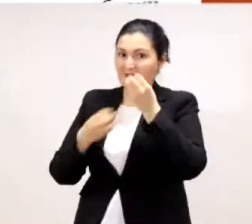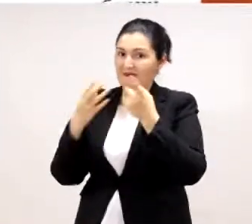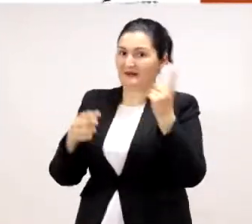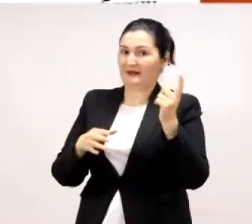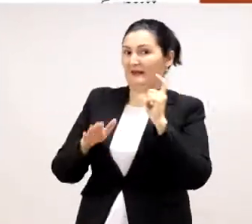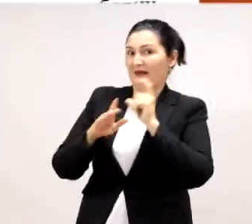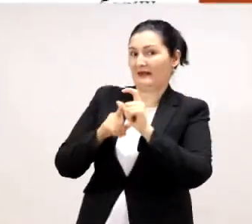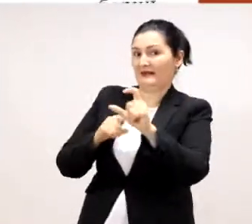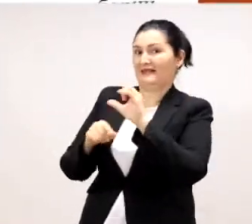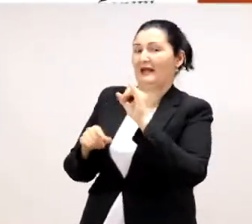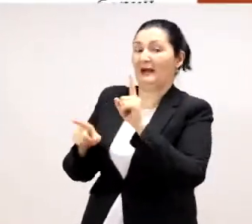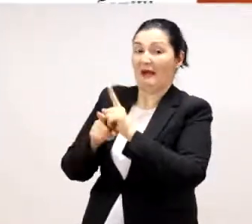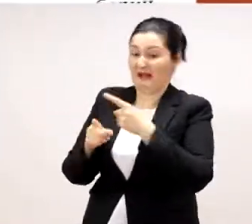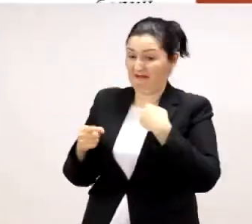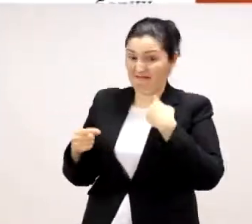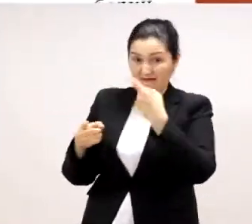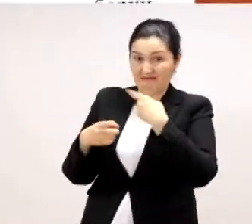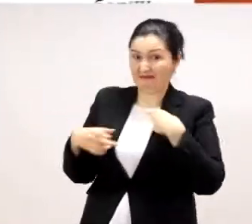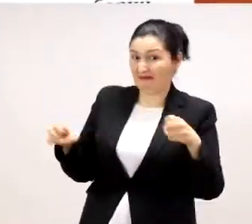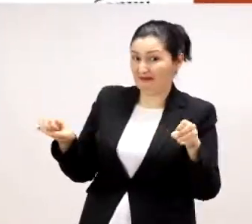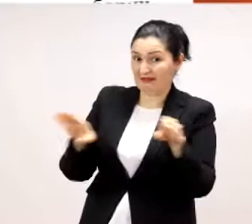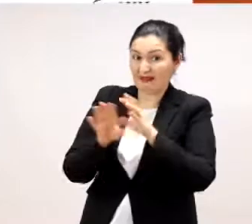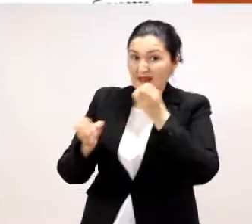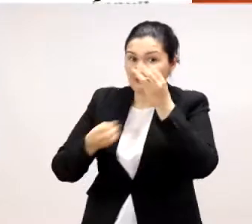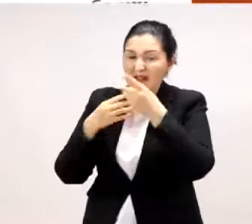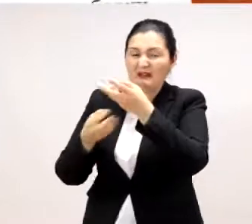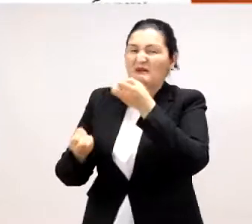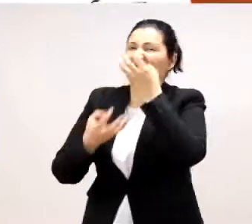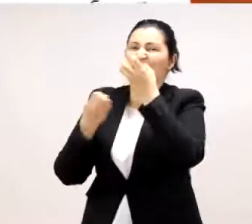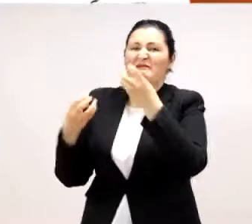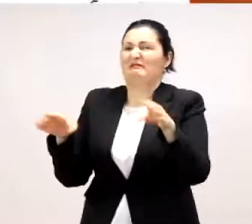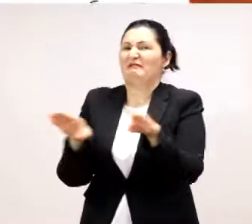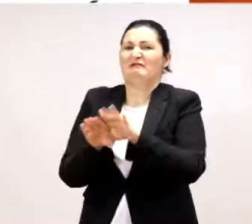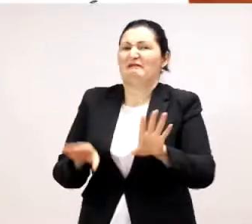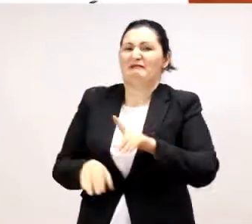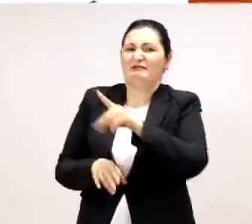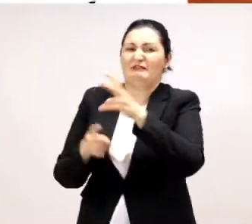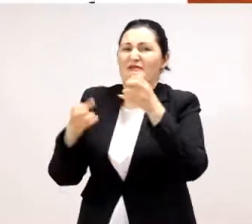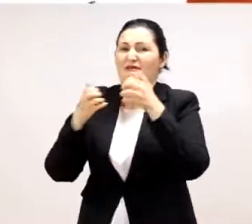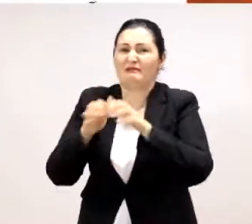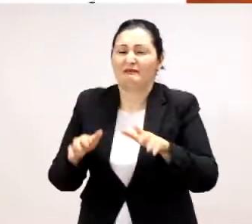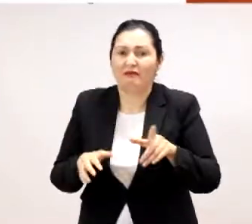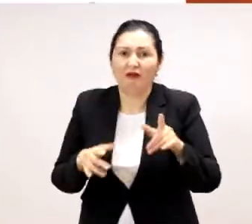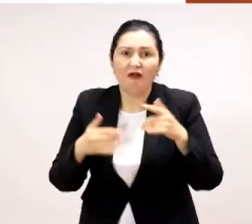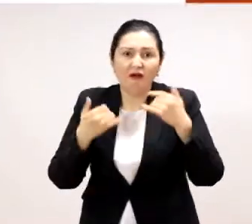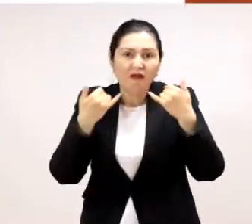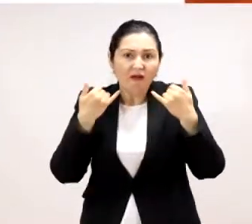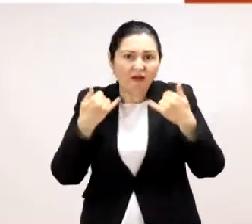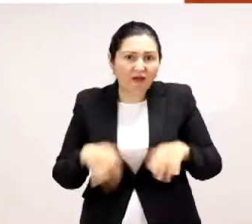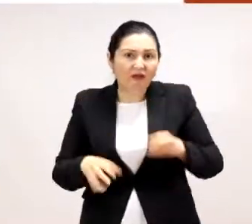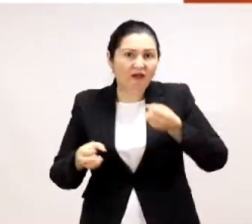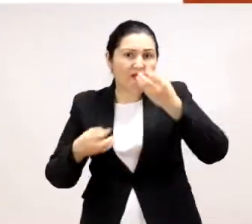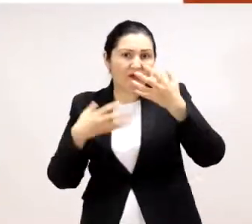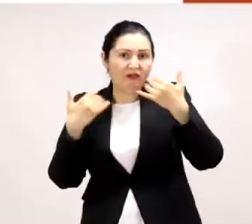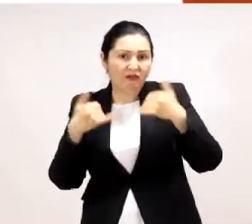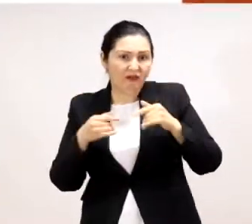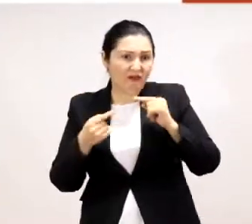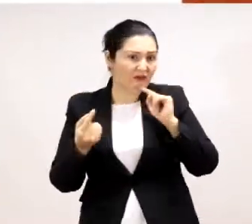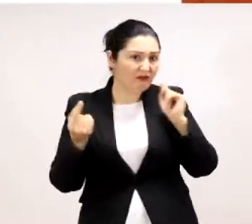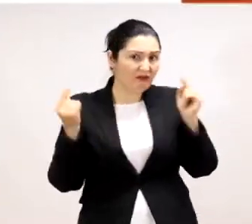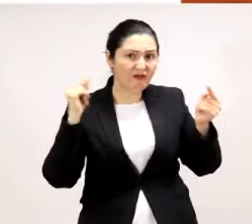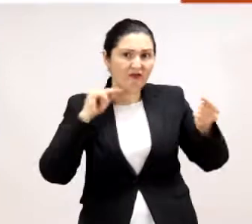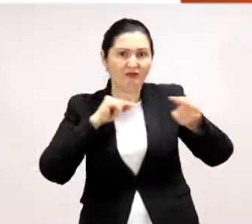صدبرگ. آنی که مثل من نباشد، از ذات گل نیست. لالا ها حیران شدند، از همدیگر